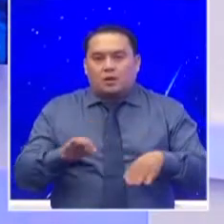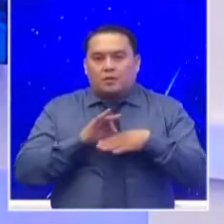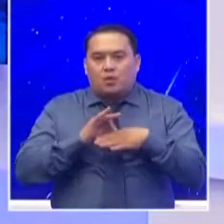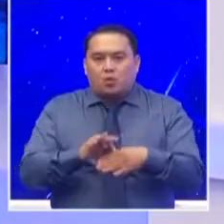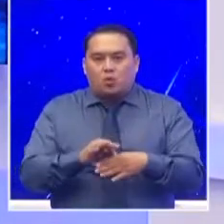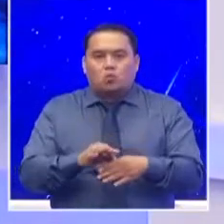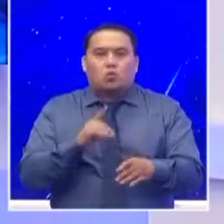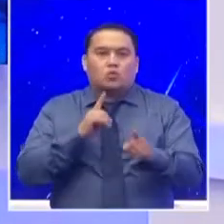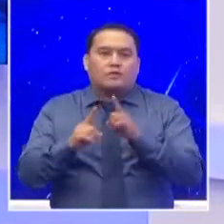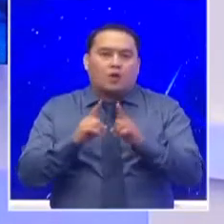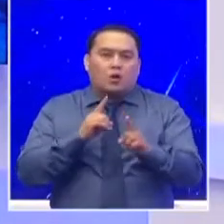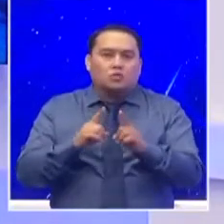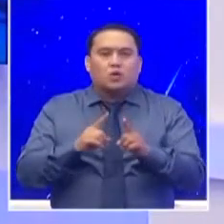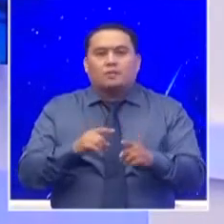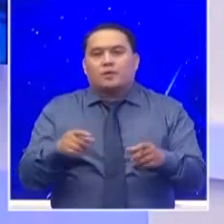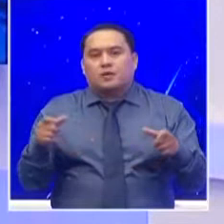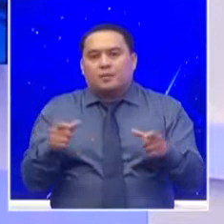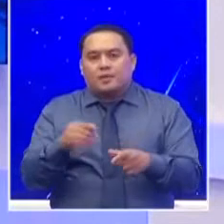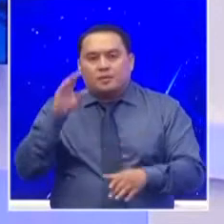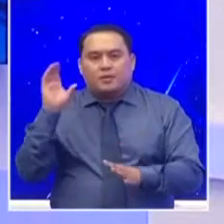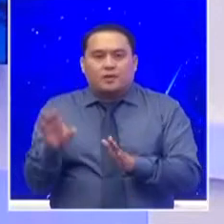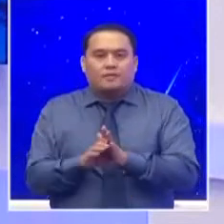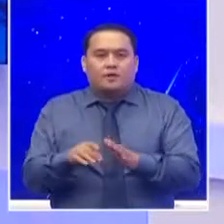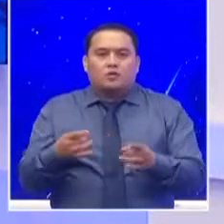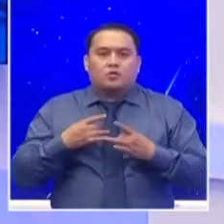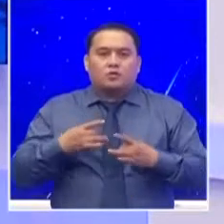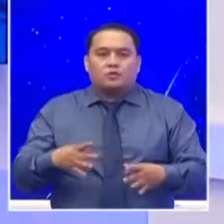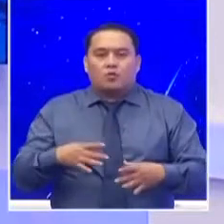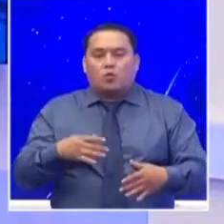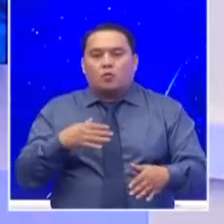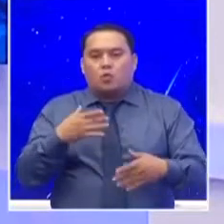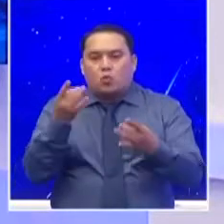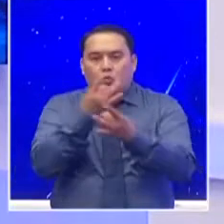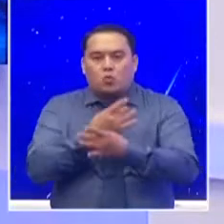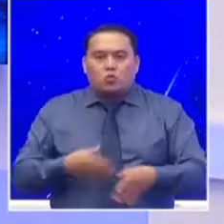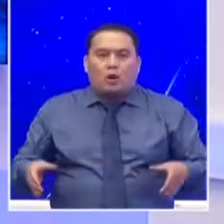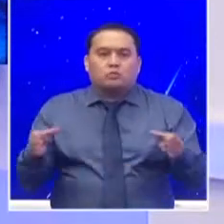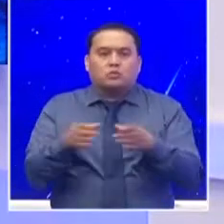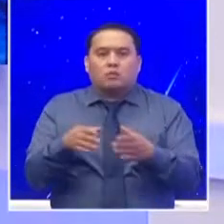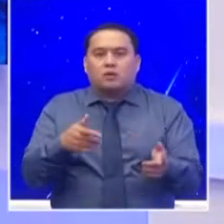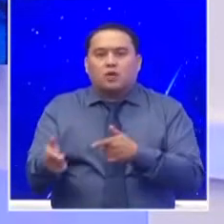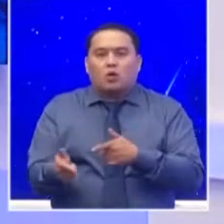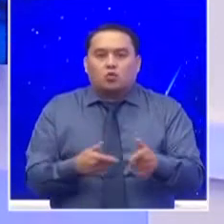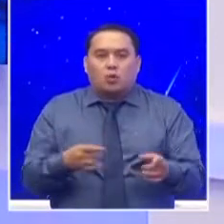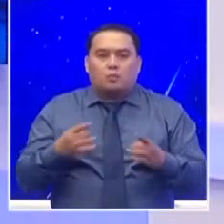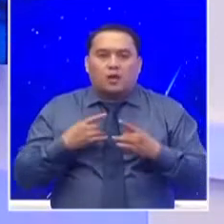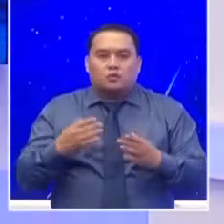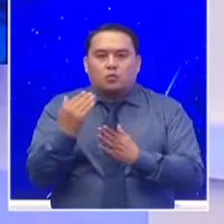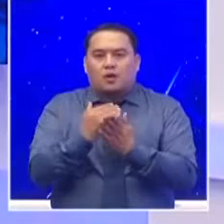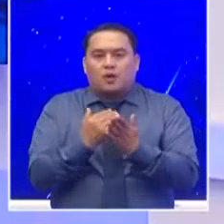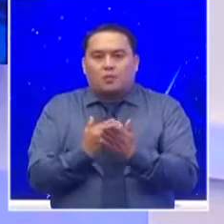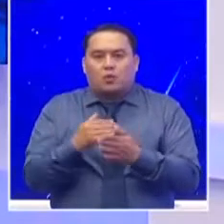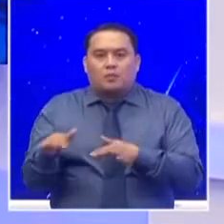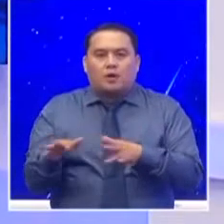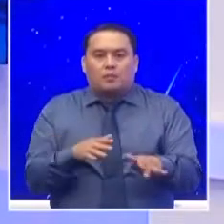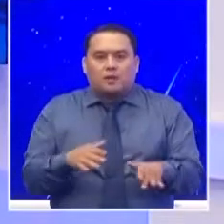праздник в узком кругу, следуя карантинным мерам. Творческие коллективы этнокультурного объединения подготовили небольшую концертную